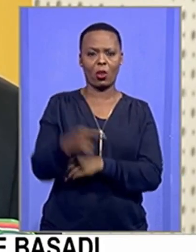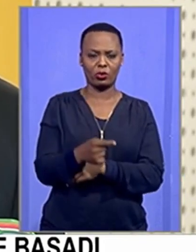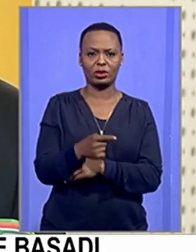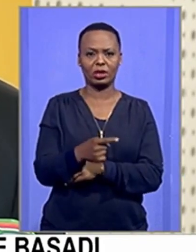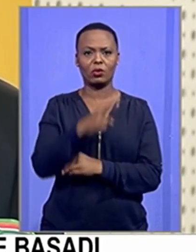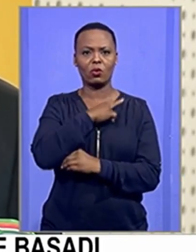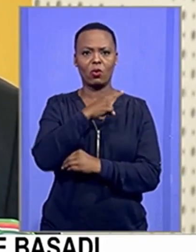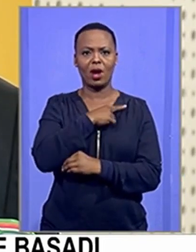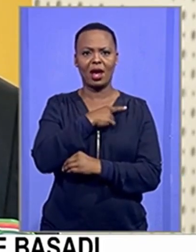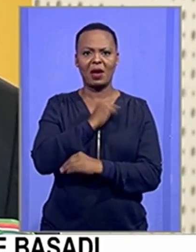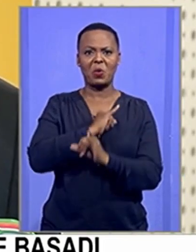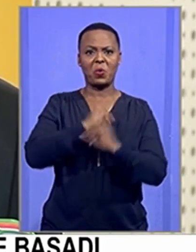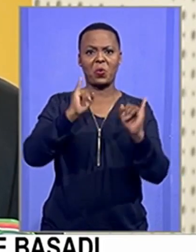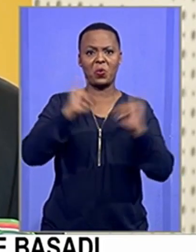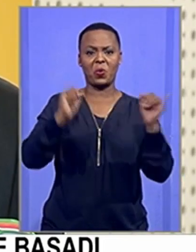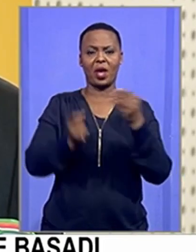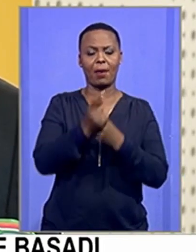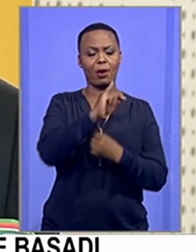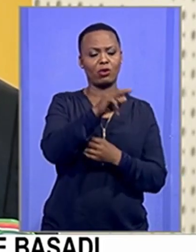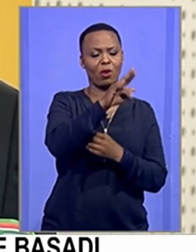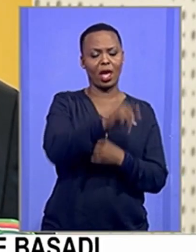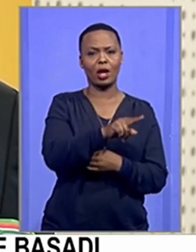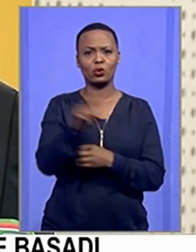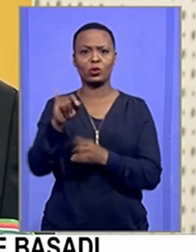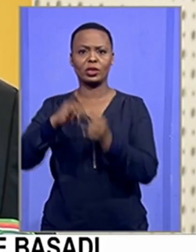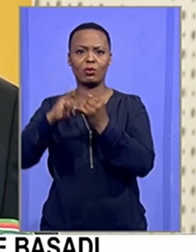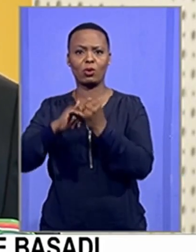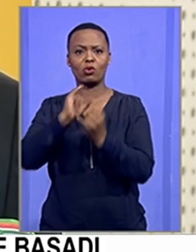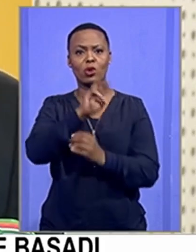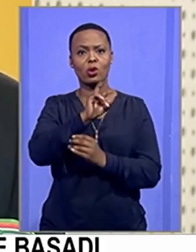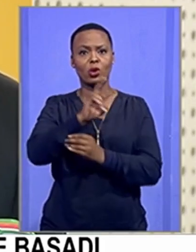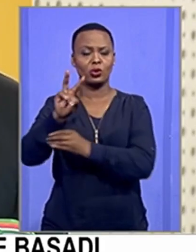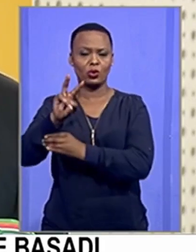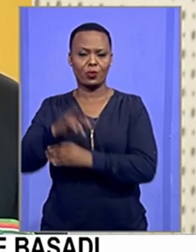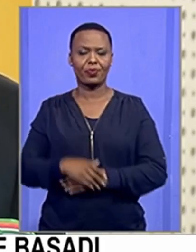grievous bodily harm between July and September 2022.